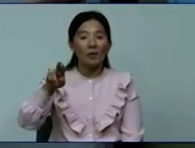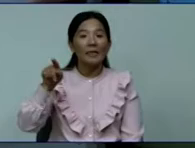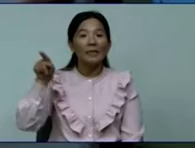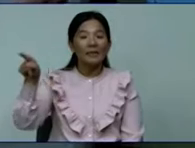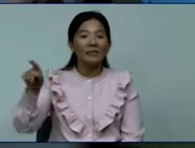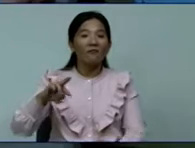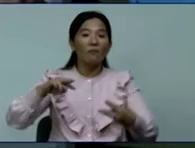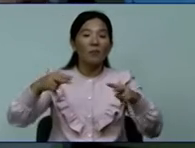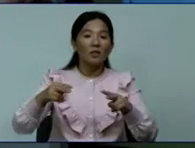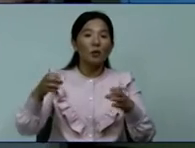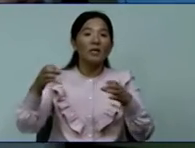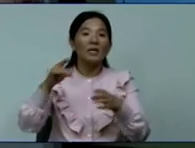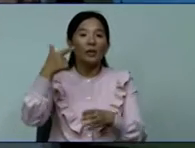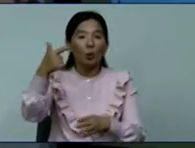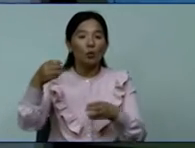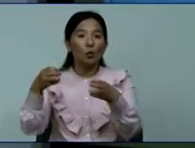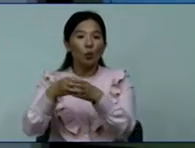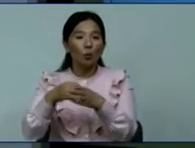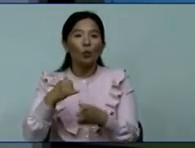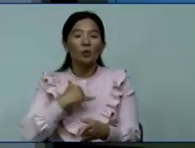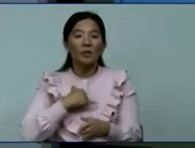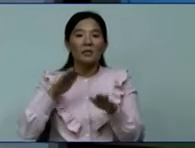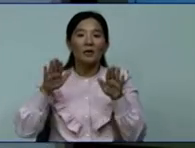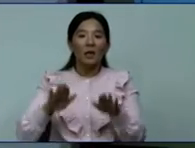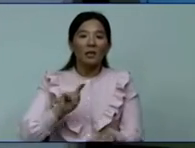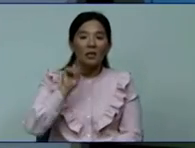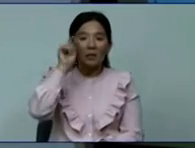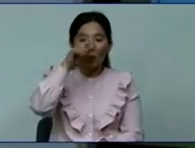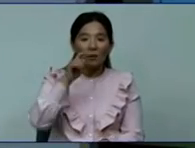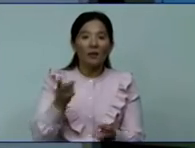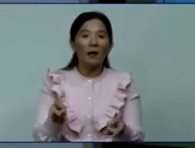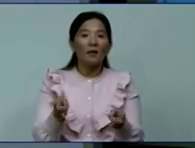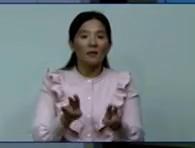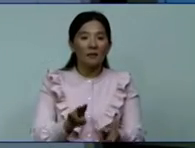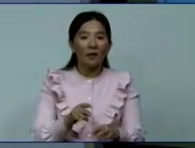вместо гидроксогруппы у нас будет стоять кислотный остаток.